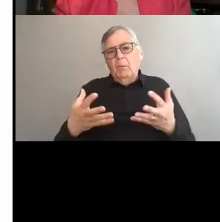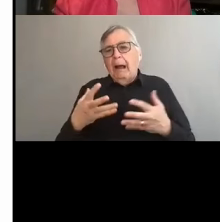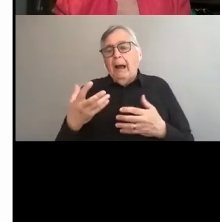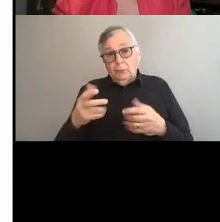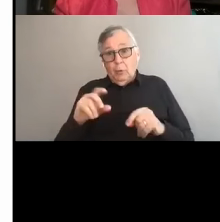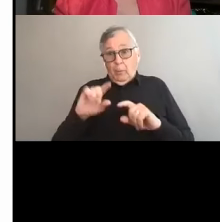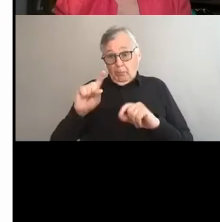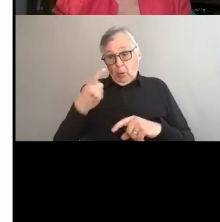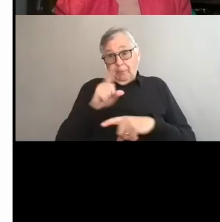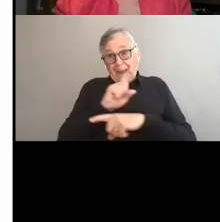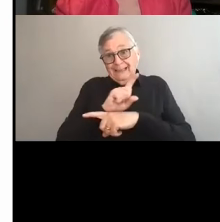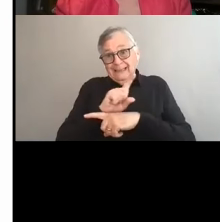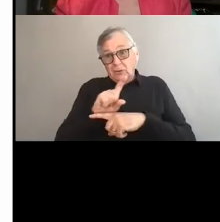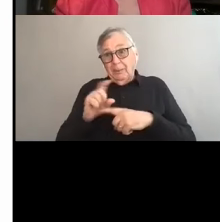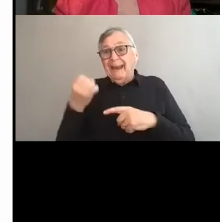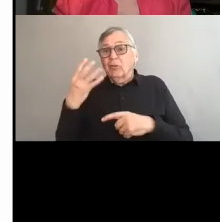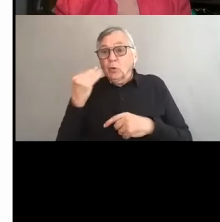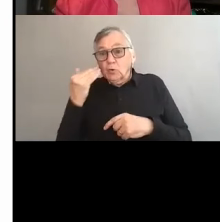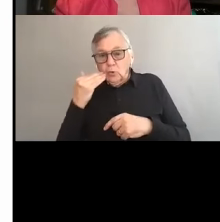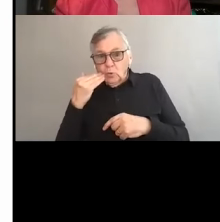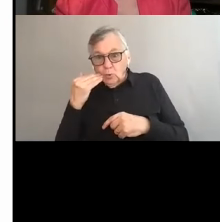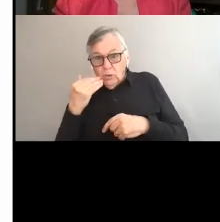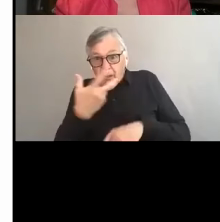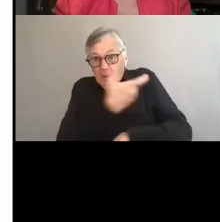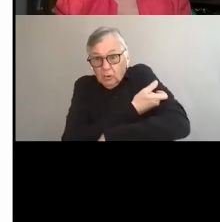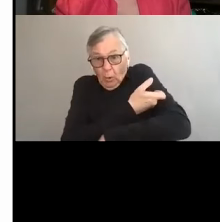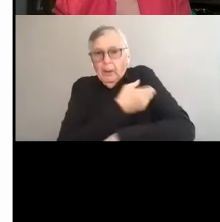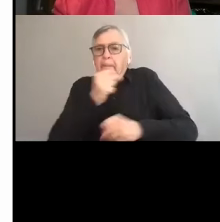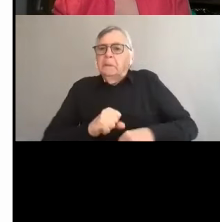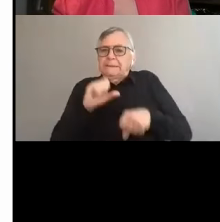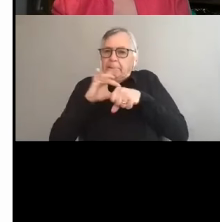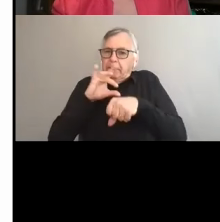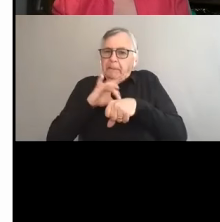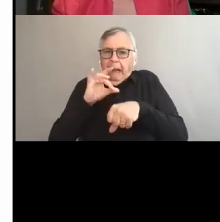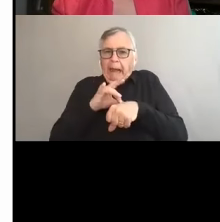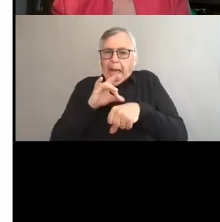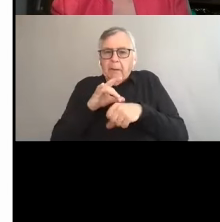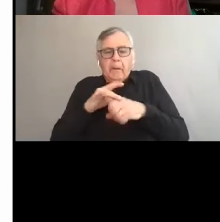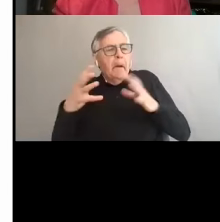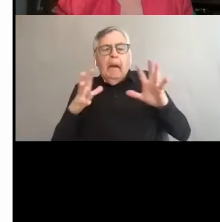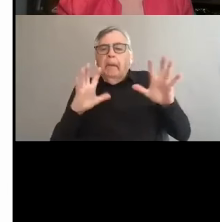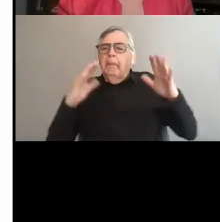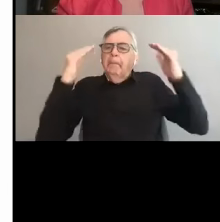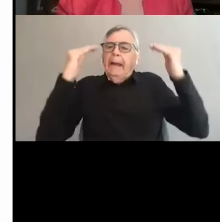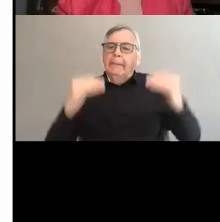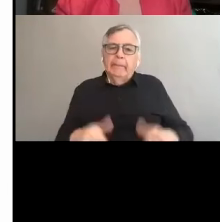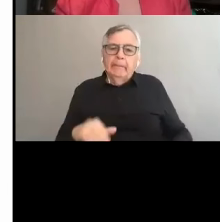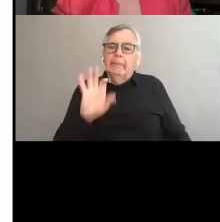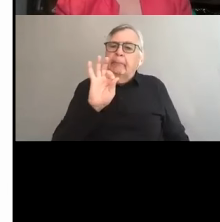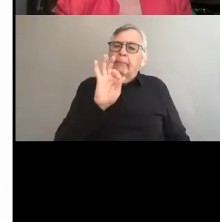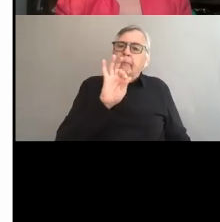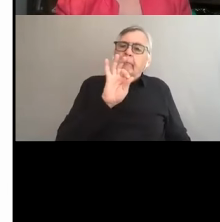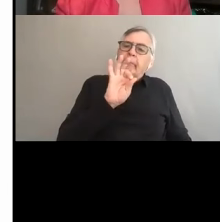les premiers 14 jours après avoir reçu la première dose de vaccin, mais on est dans le même ordre de grandeur de protection, donc à peu